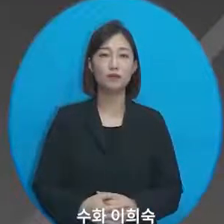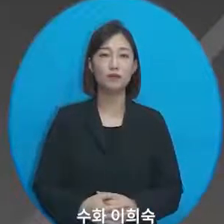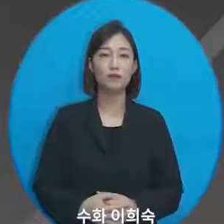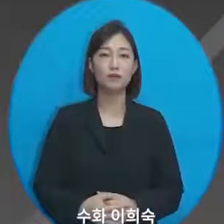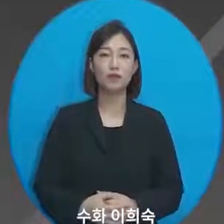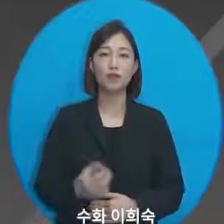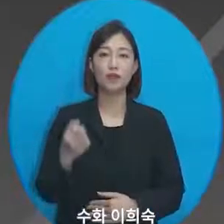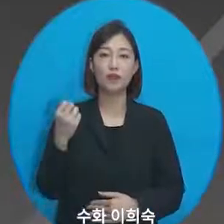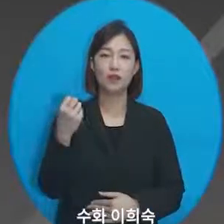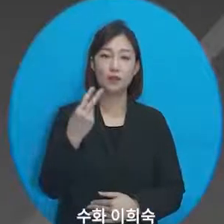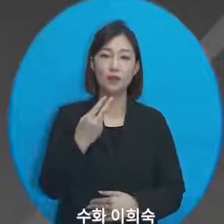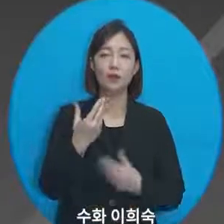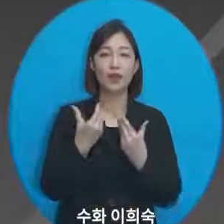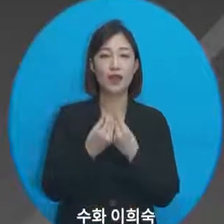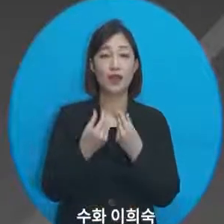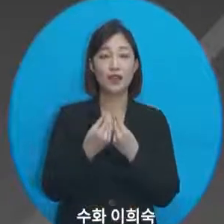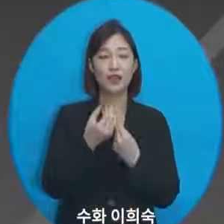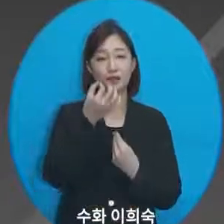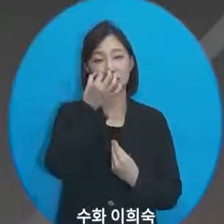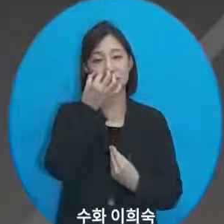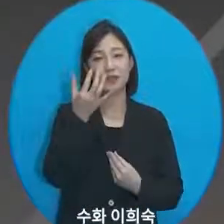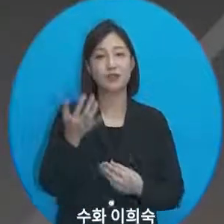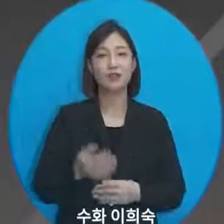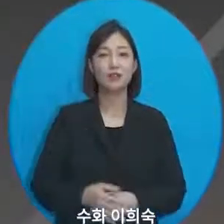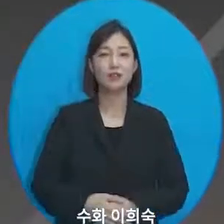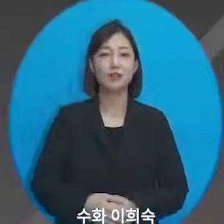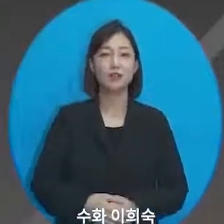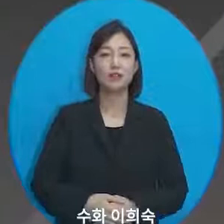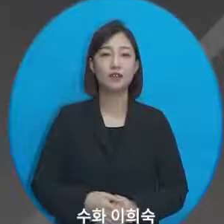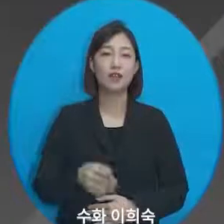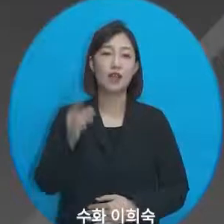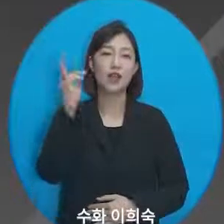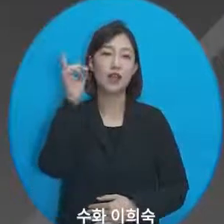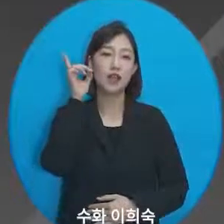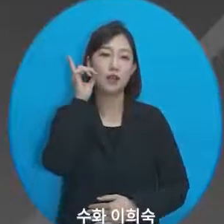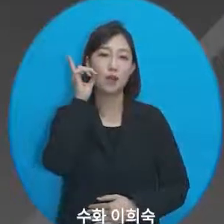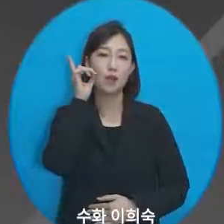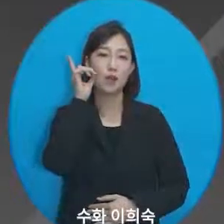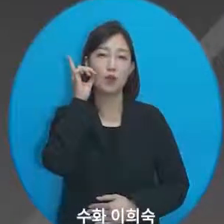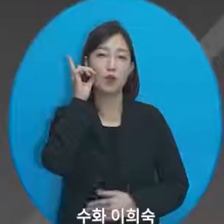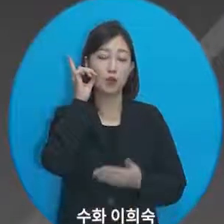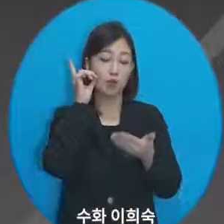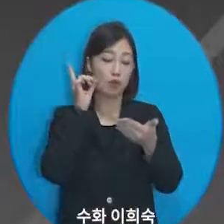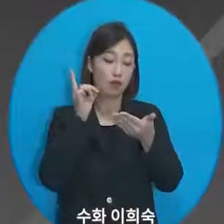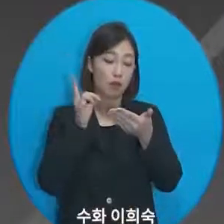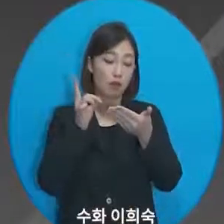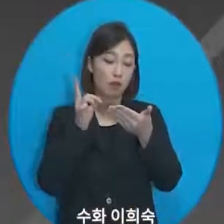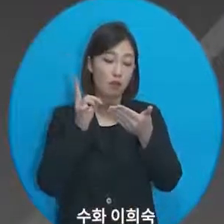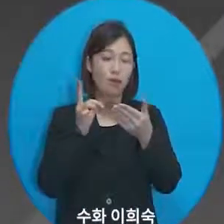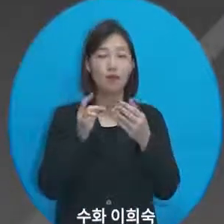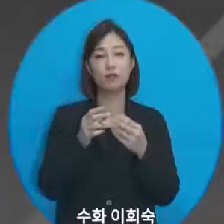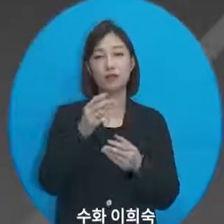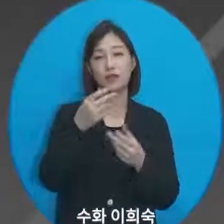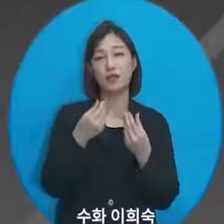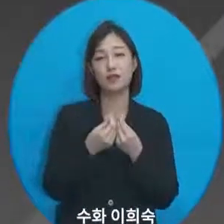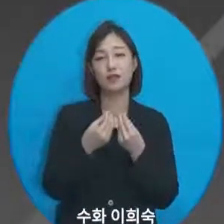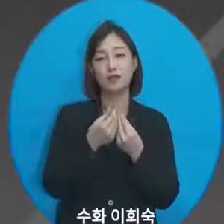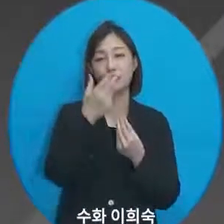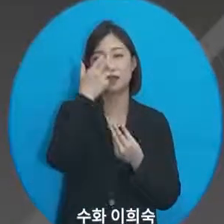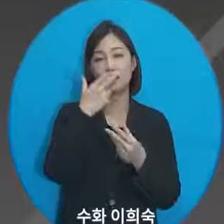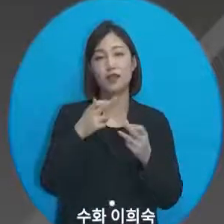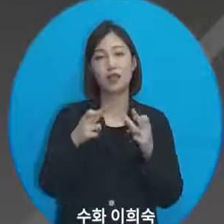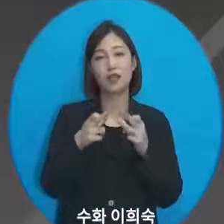관련된 사례입니다. 그래서 핸드폰 그 액정 화면이 시각장애 중에서도